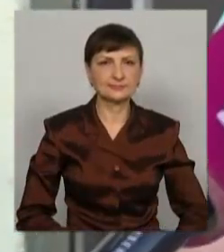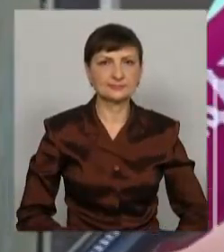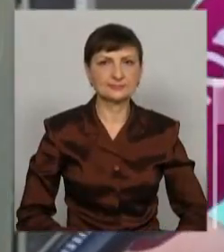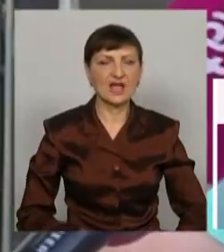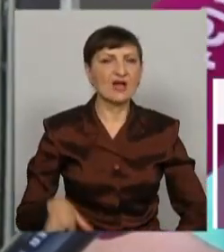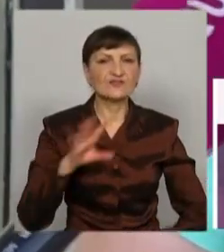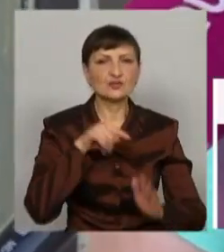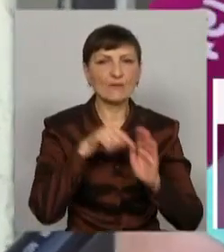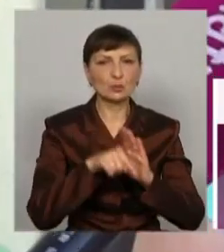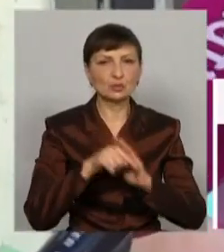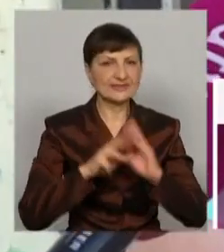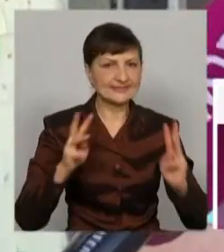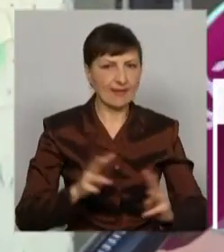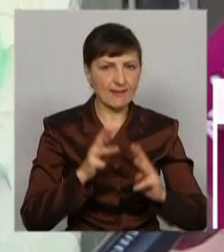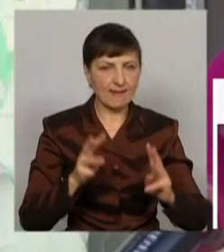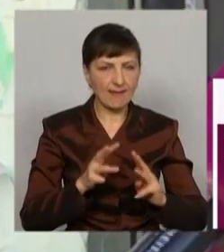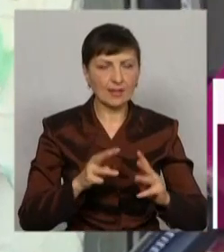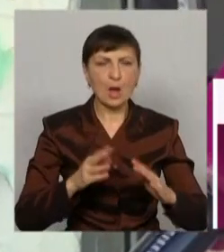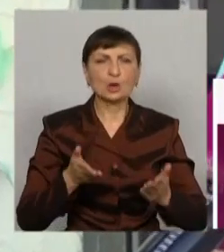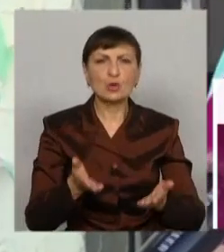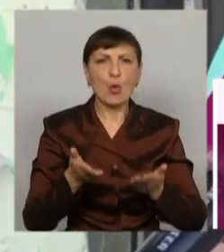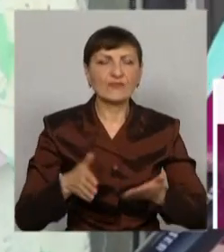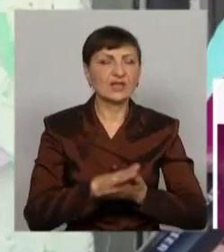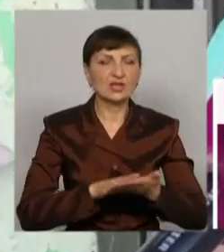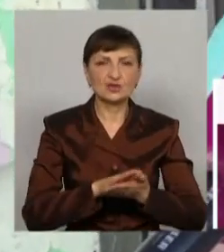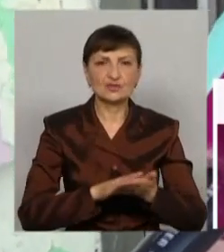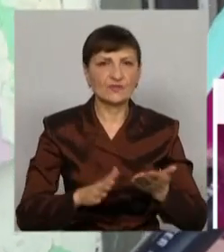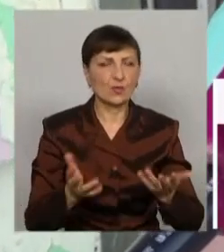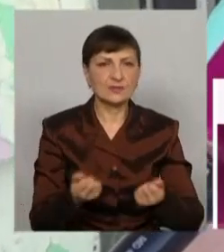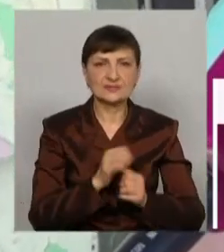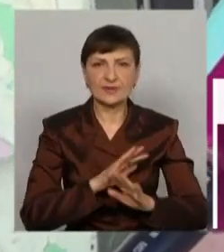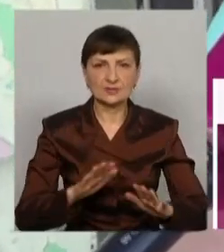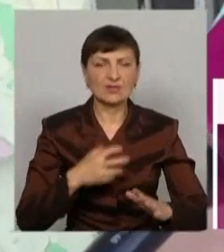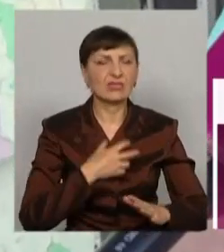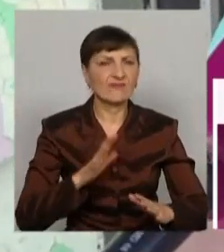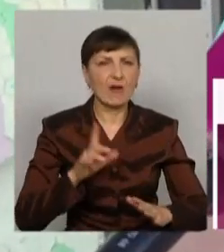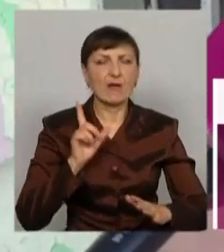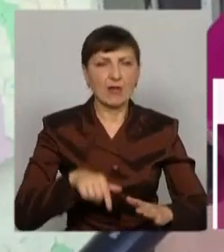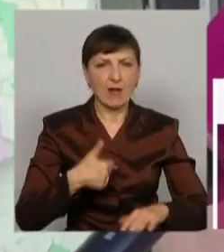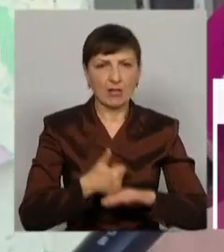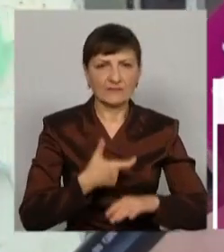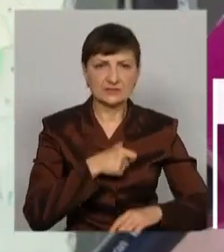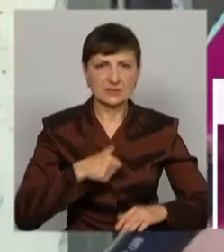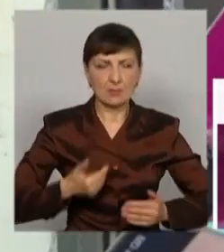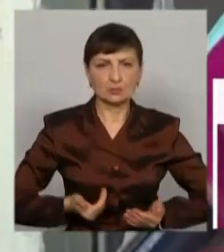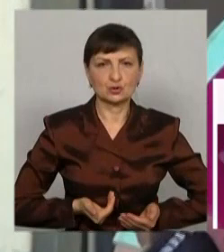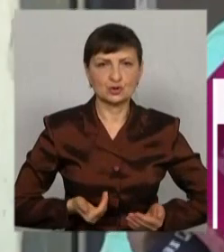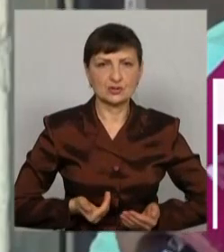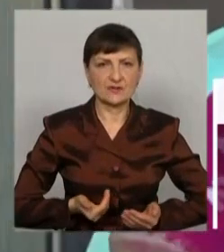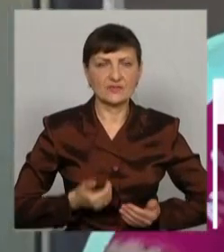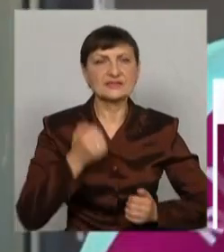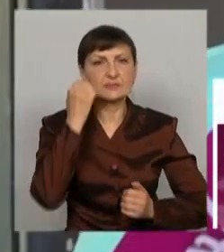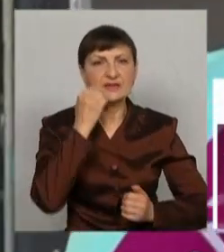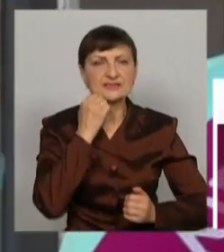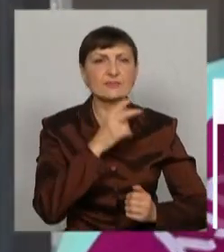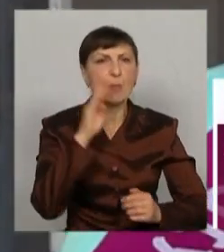Все внутри сгорело. Микроволновки и духовки, ничего не уцелело. Но это не важно. Главное, сами остались живы и не пострадали. Спасибо